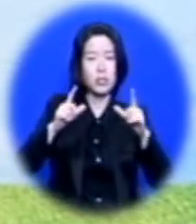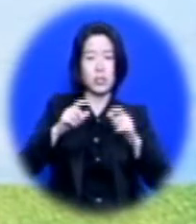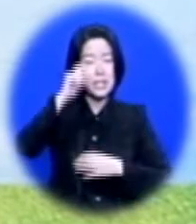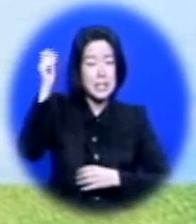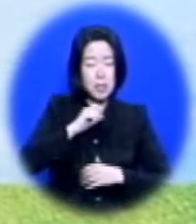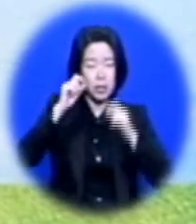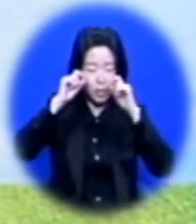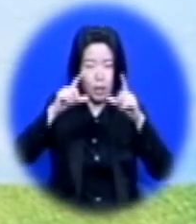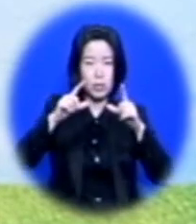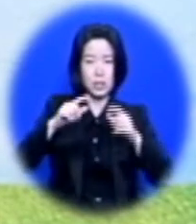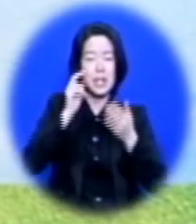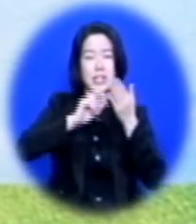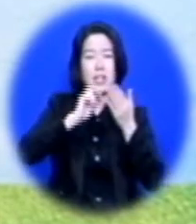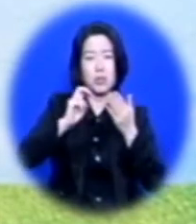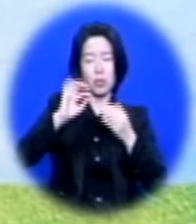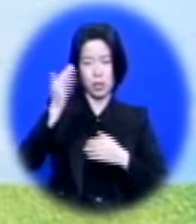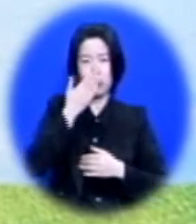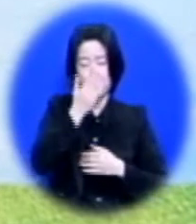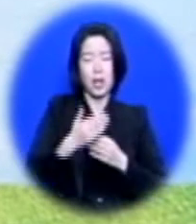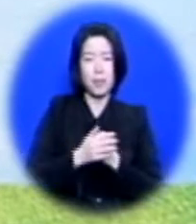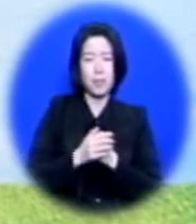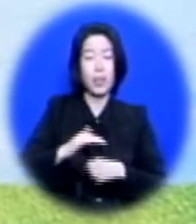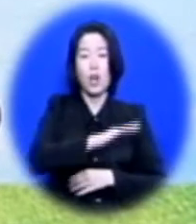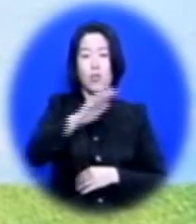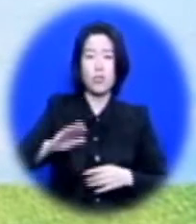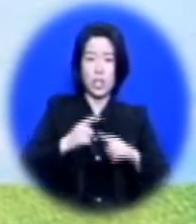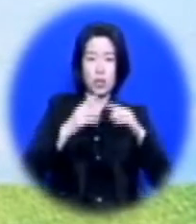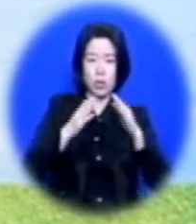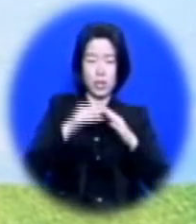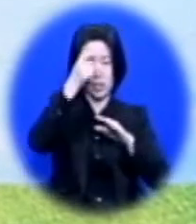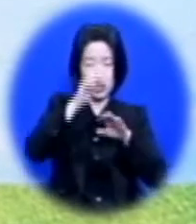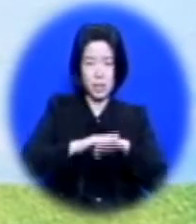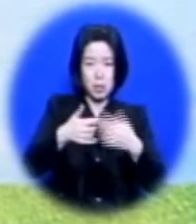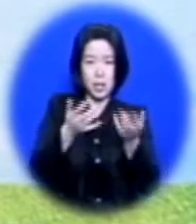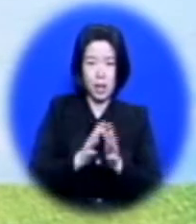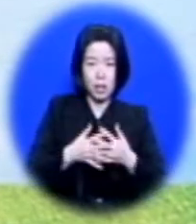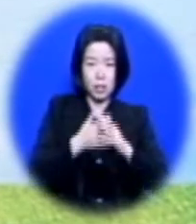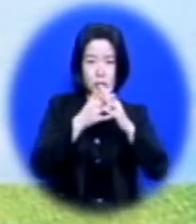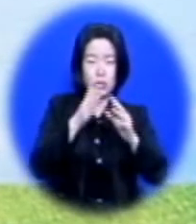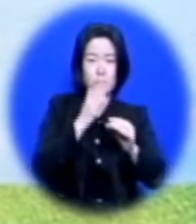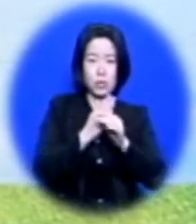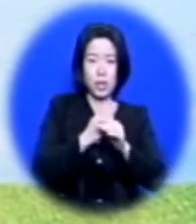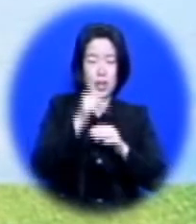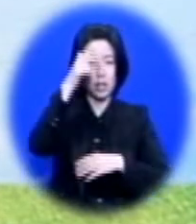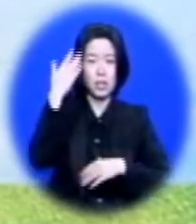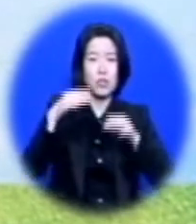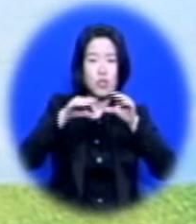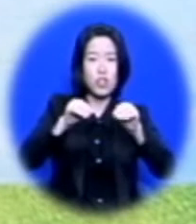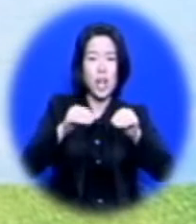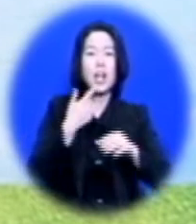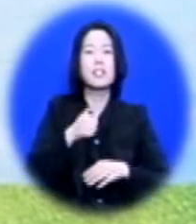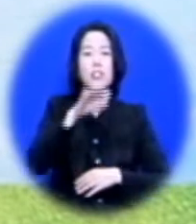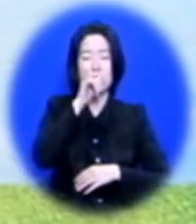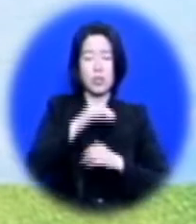찬송이 될 수 있습니다 저희 교회는 예배당 건축을 하다가 그만 충 단 되어버렸어